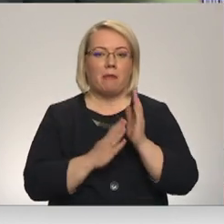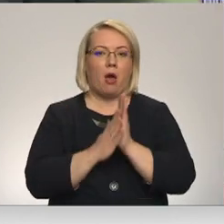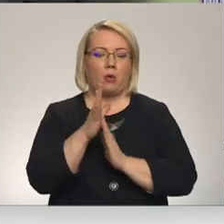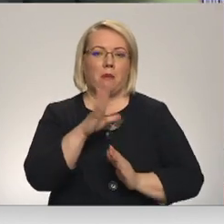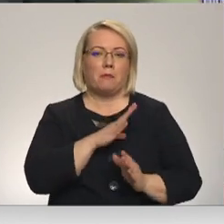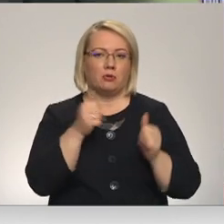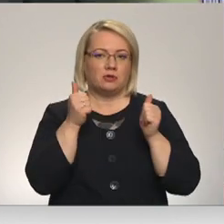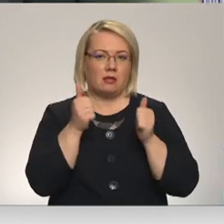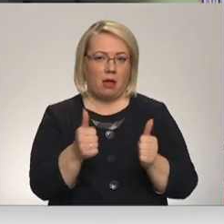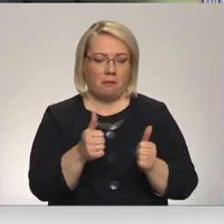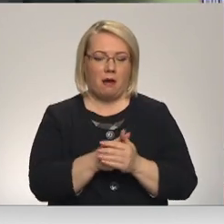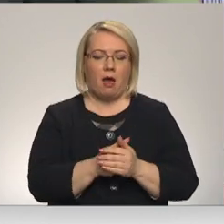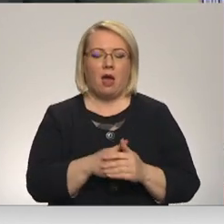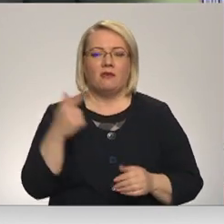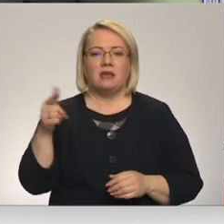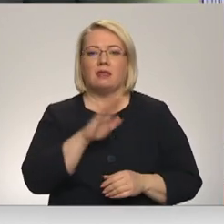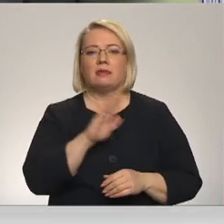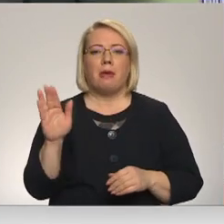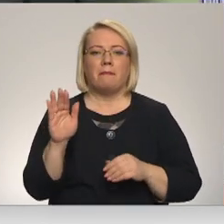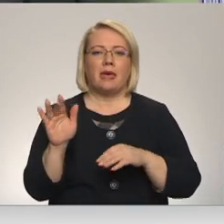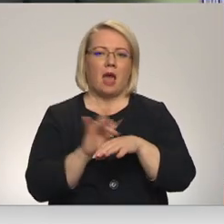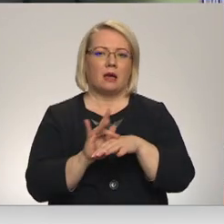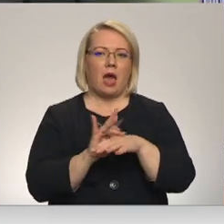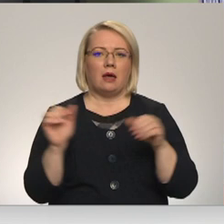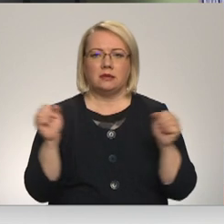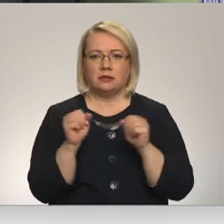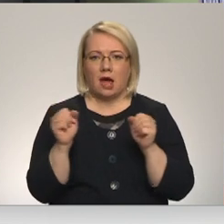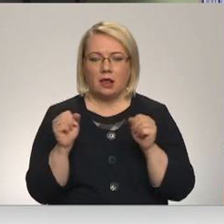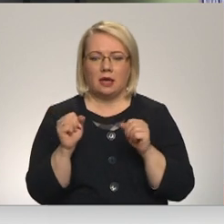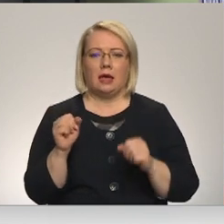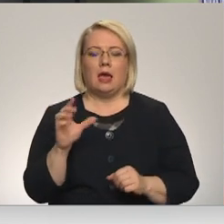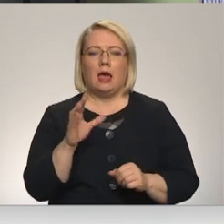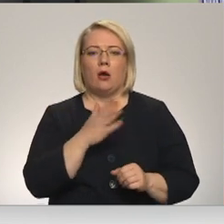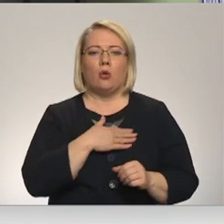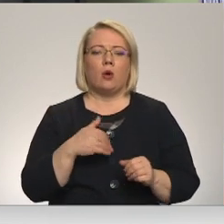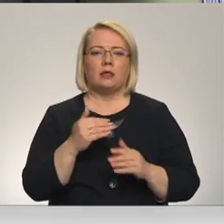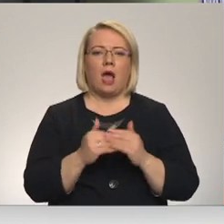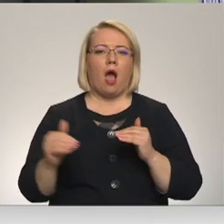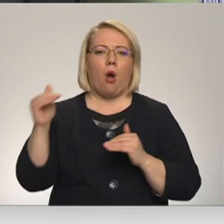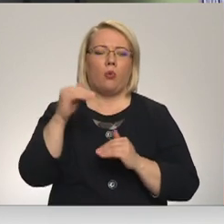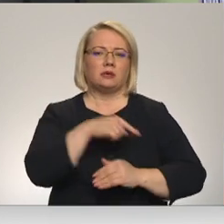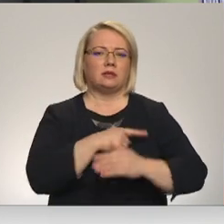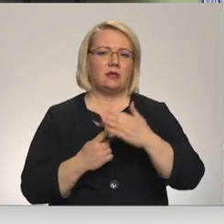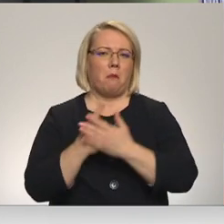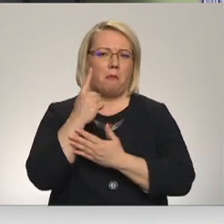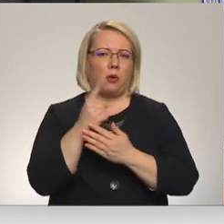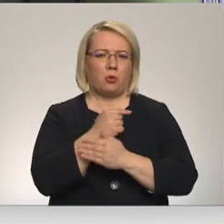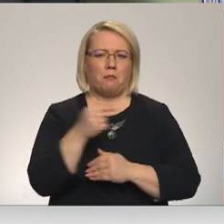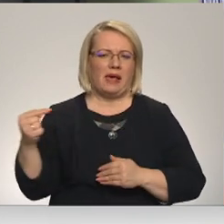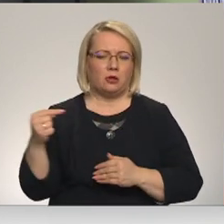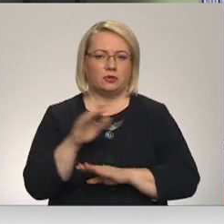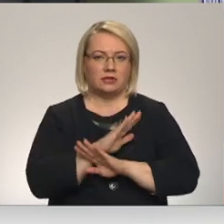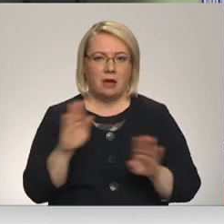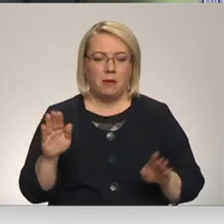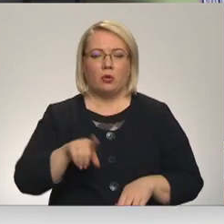labvēlīga. Nebija kailseli, nebija ļoti lielas temperatūras, tāpat arī nebija